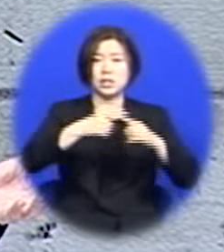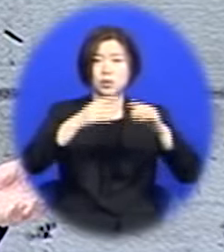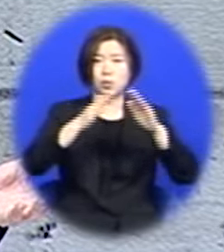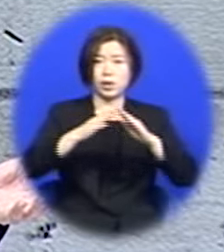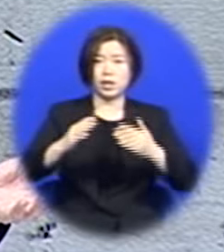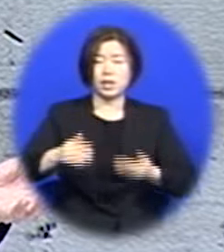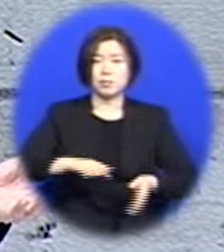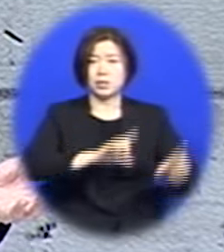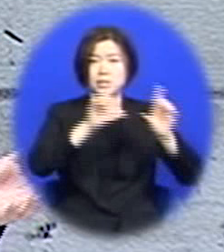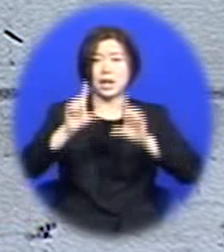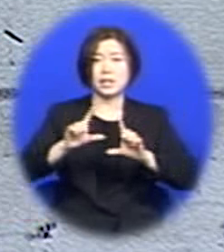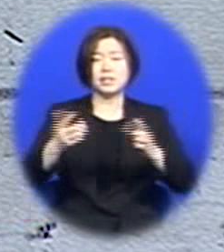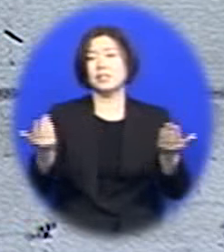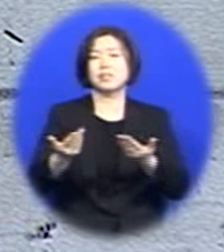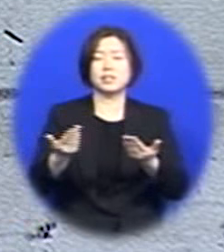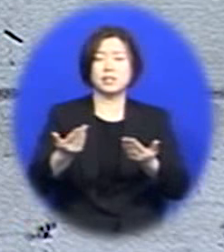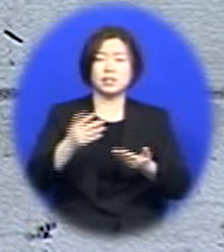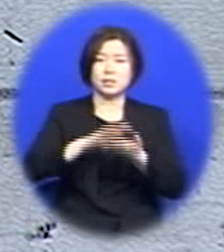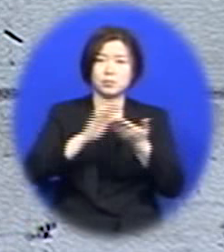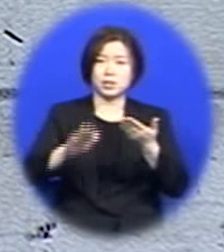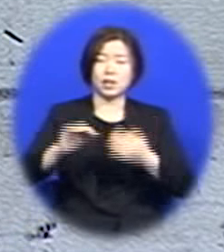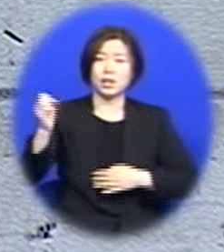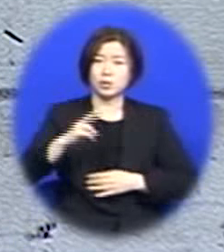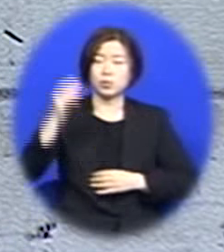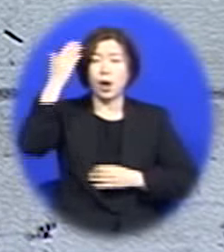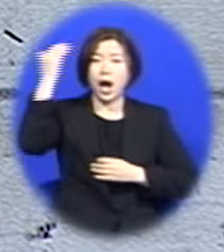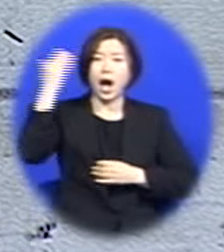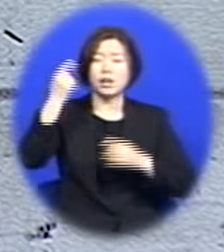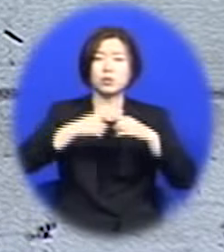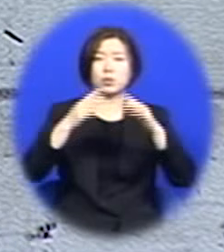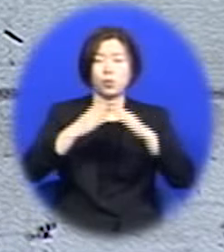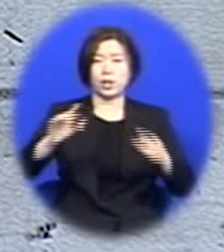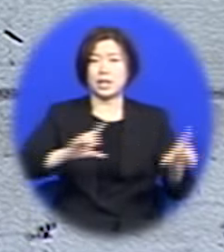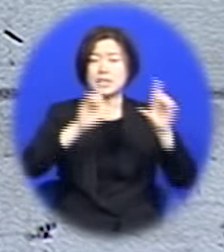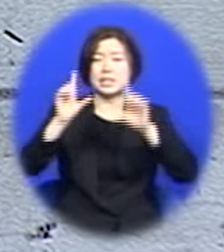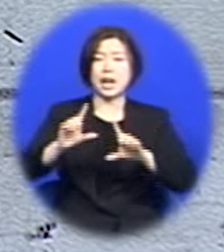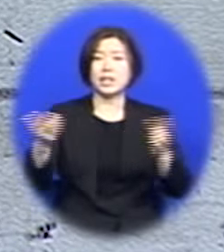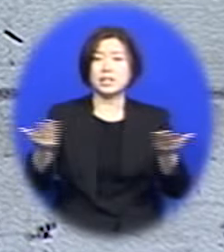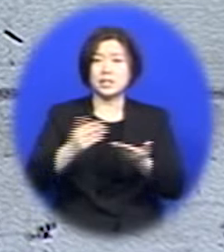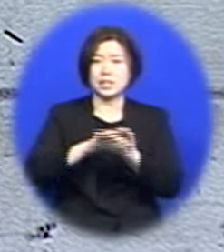사는 길이고, 그리고 우리 한국 교회가 사는 길입니다.